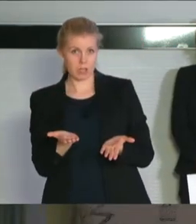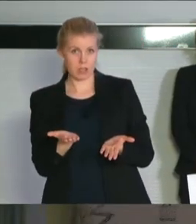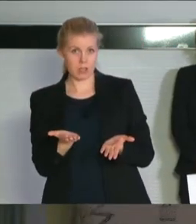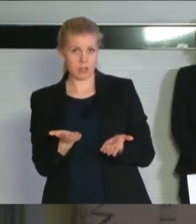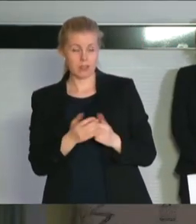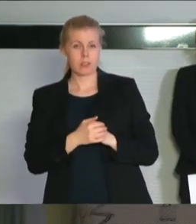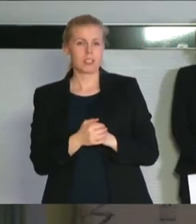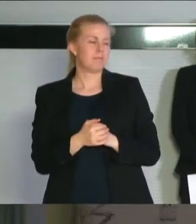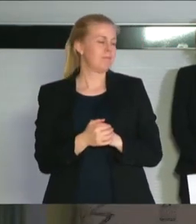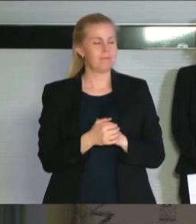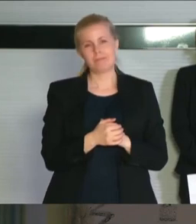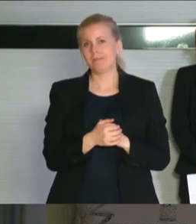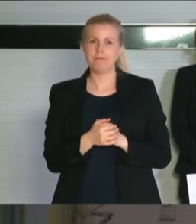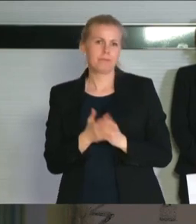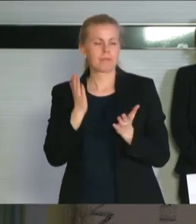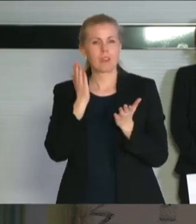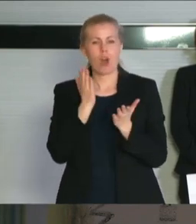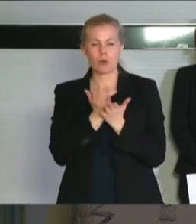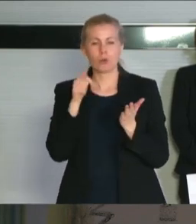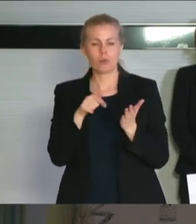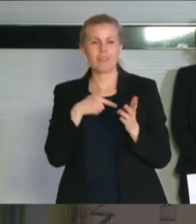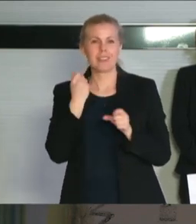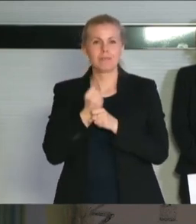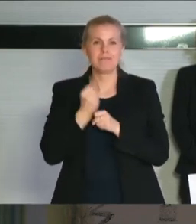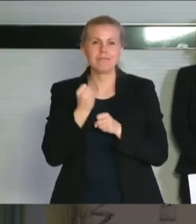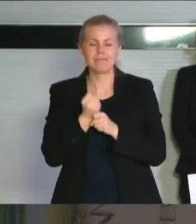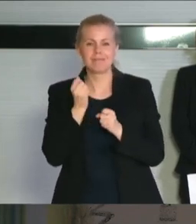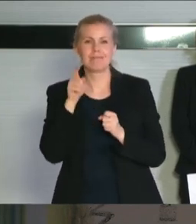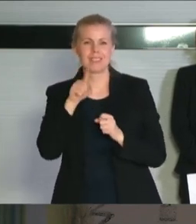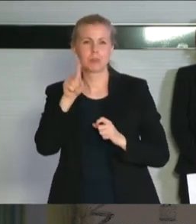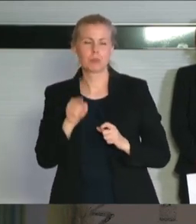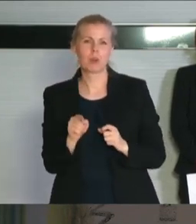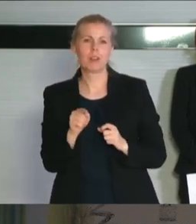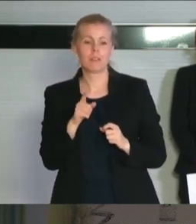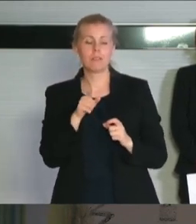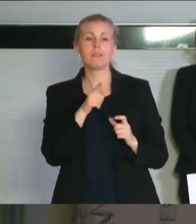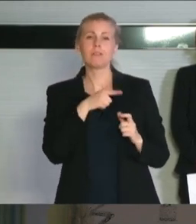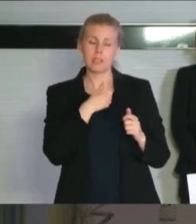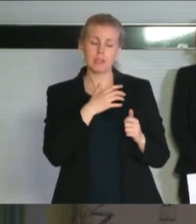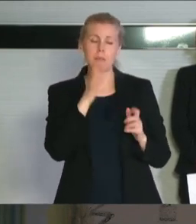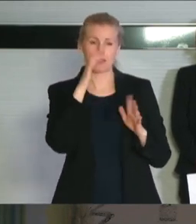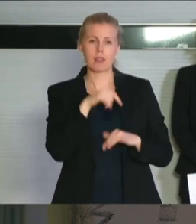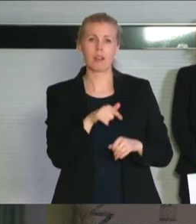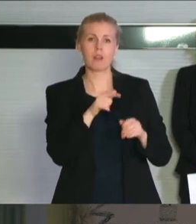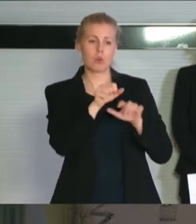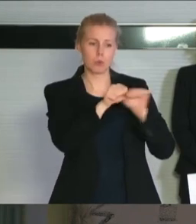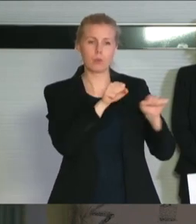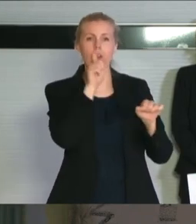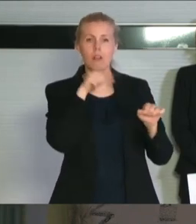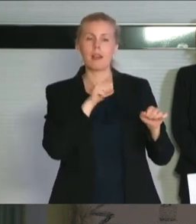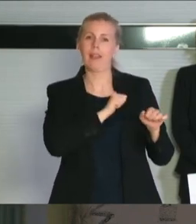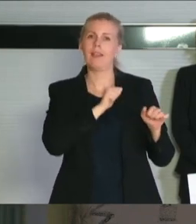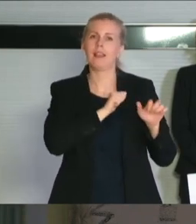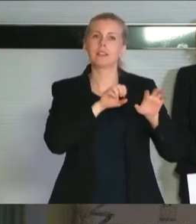Nei, vi jobber nå med det spørsmålet. Vi mener at kommunene har en mulighet til å ha egne smitteverntiltak,